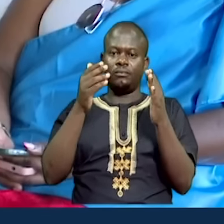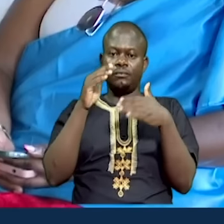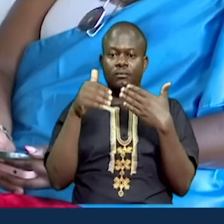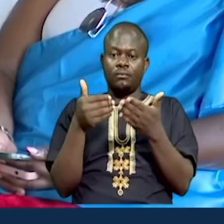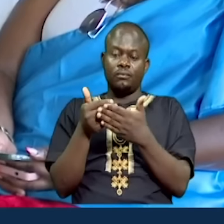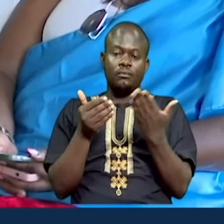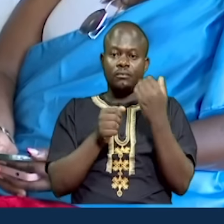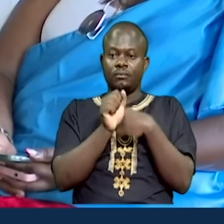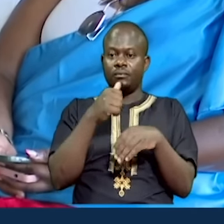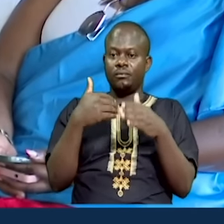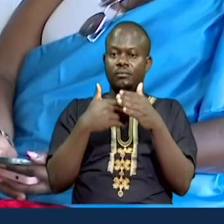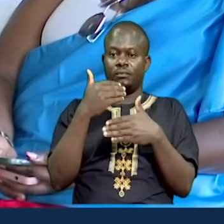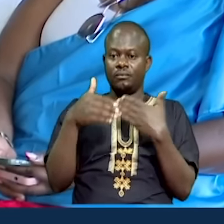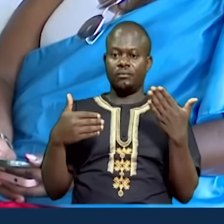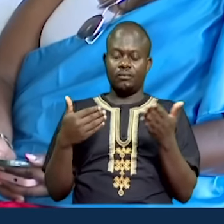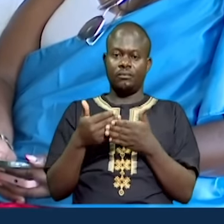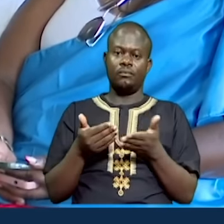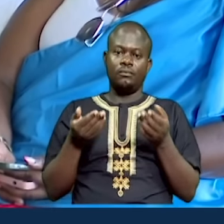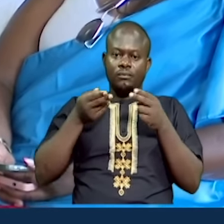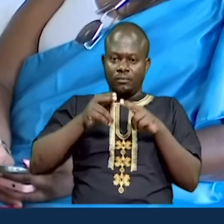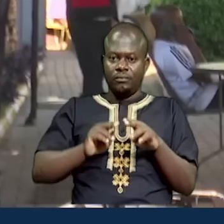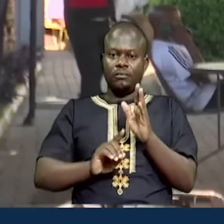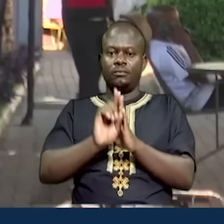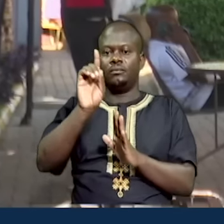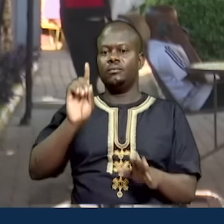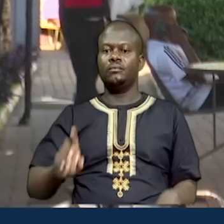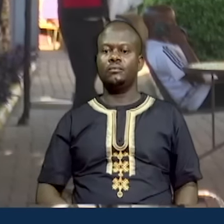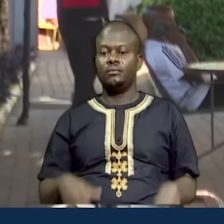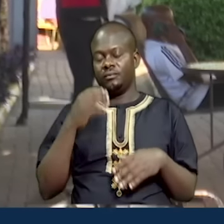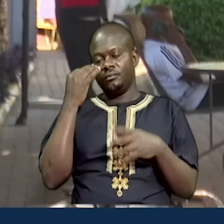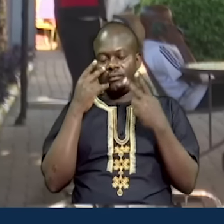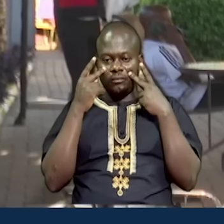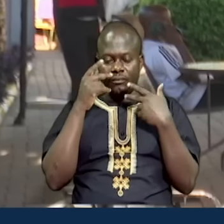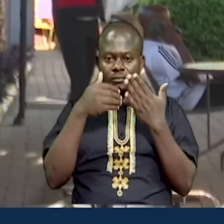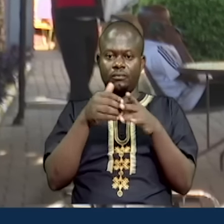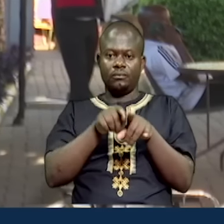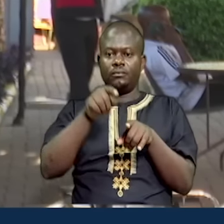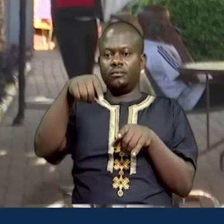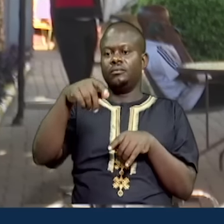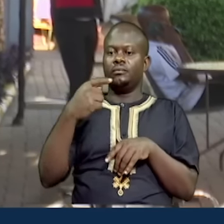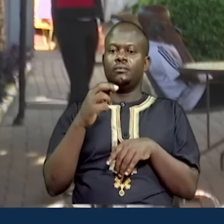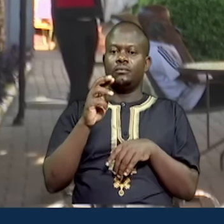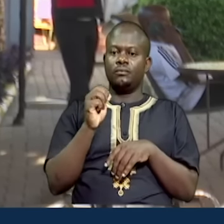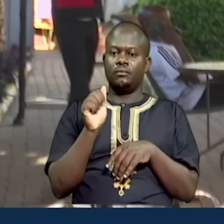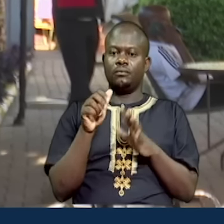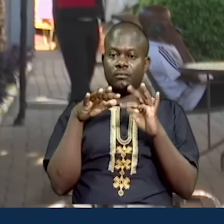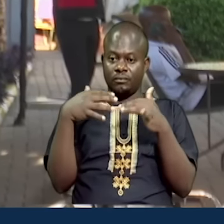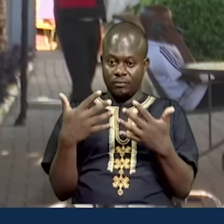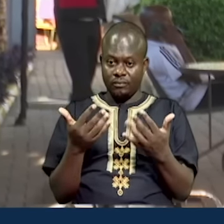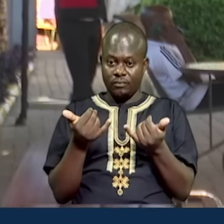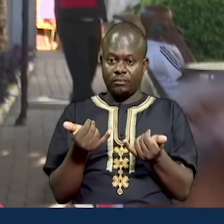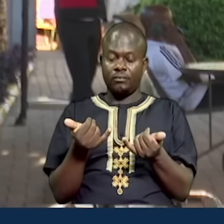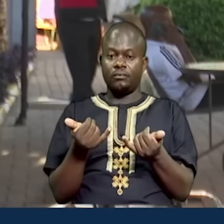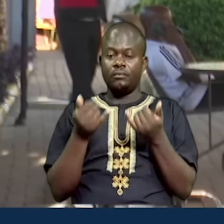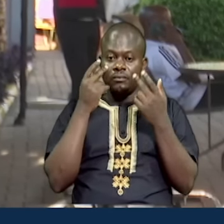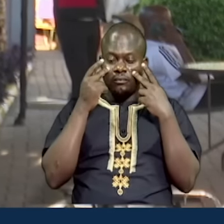remezo begerejwe n'uyu muryango byababereye imbarutso y'iterambere. Iyo urebye nk'ano Karama uko hameze ubu ngubu